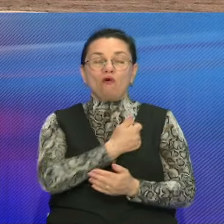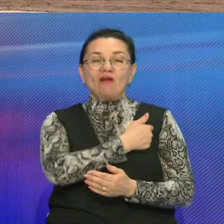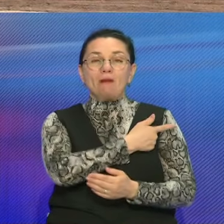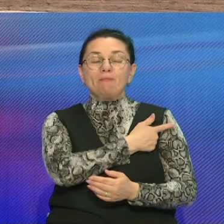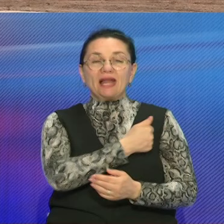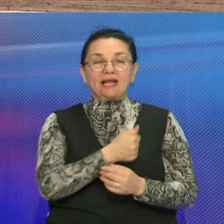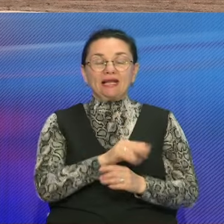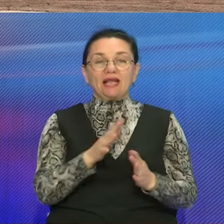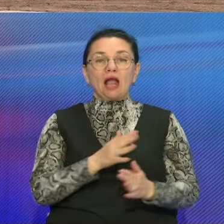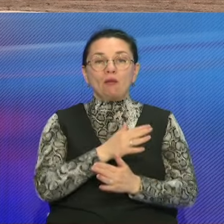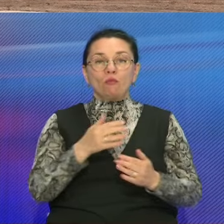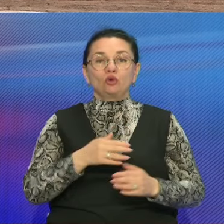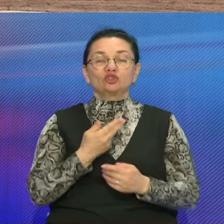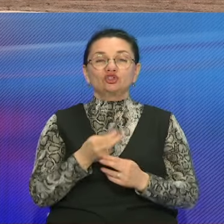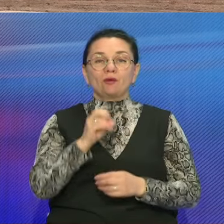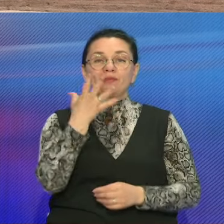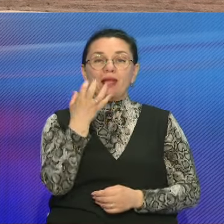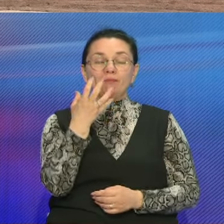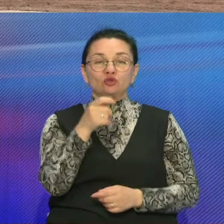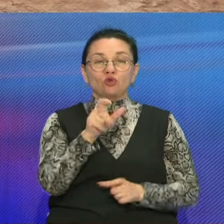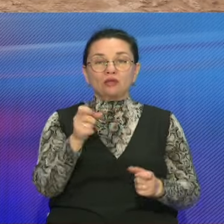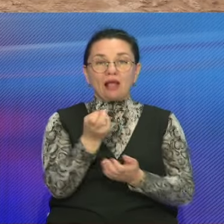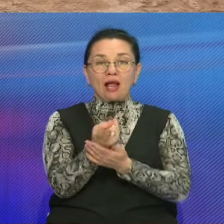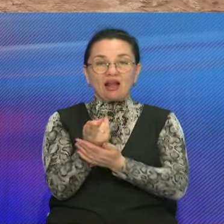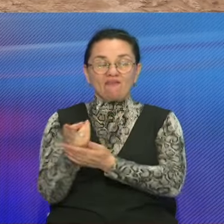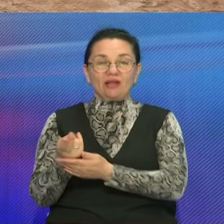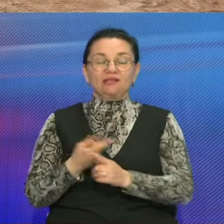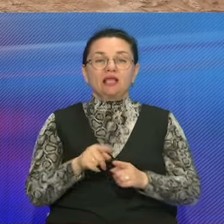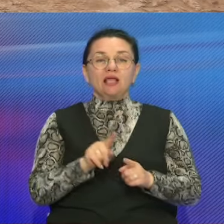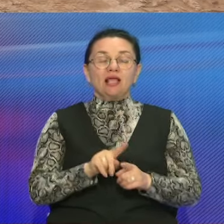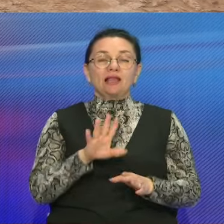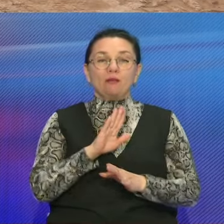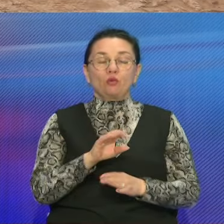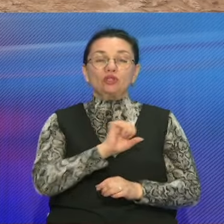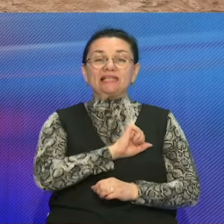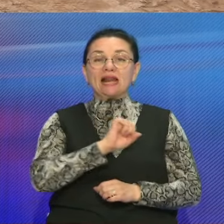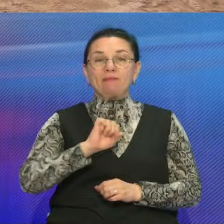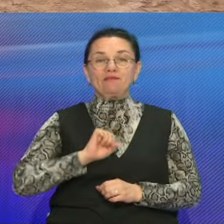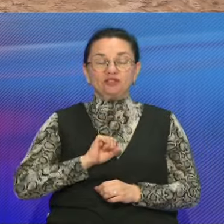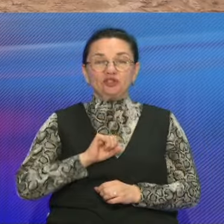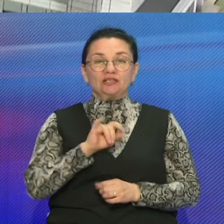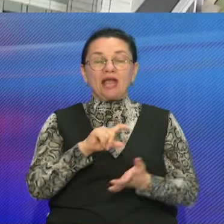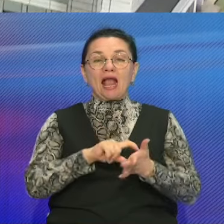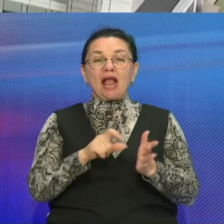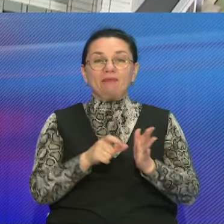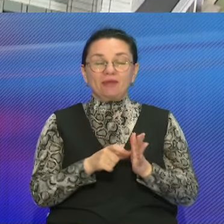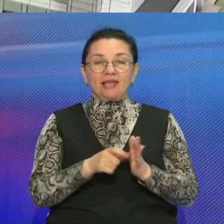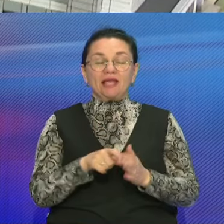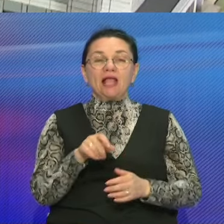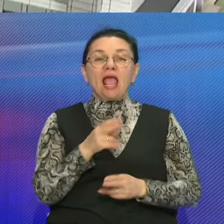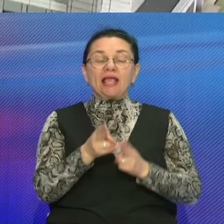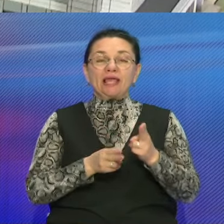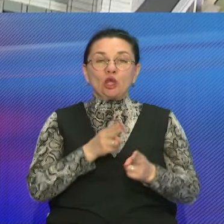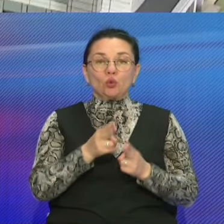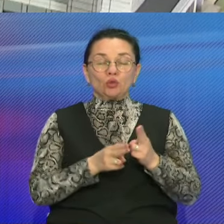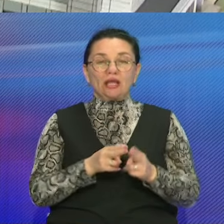слова, больше, как на 500 ложков. Тут будут сконцентрованы у основном отделении терапевтичного профилю с кабинетами эндоваскулярной хирургии, а